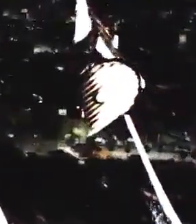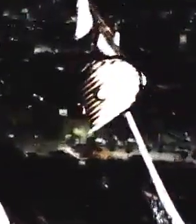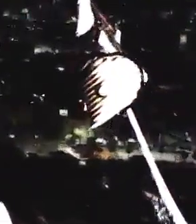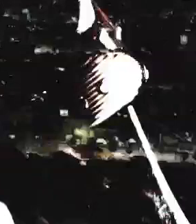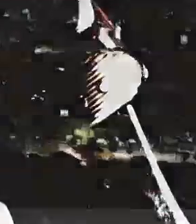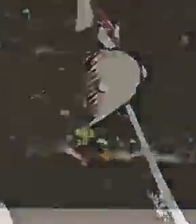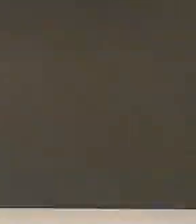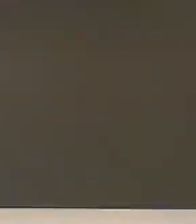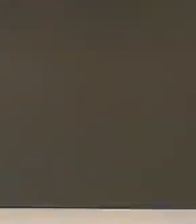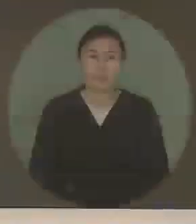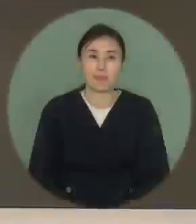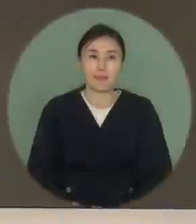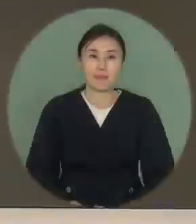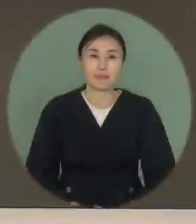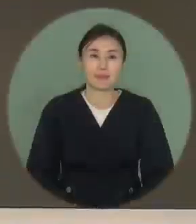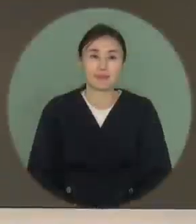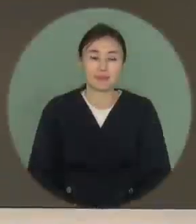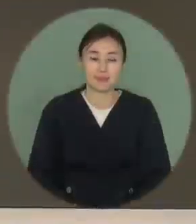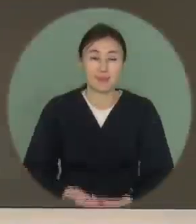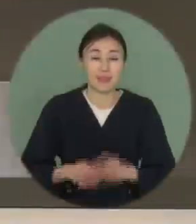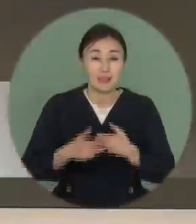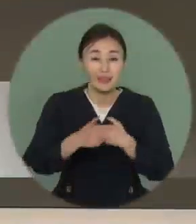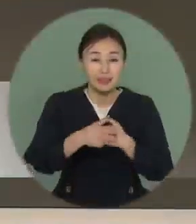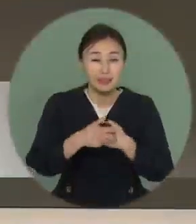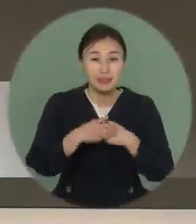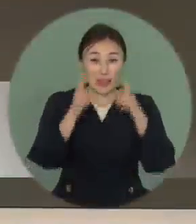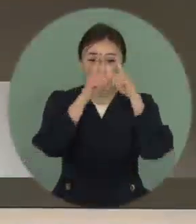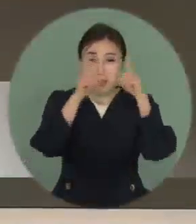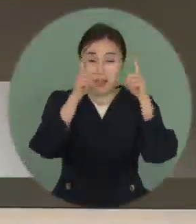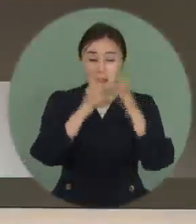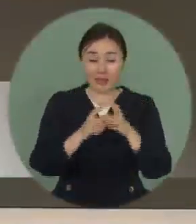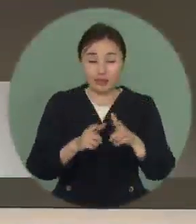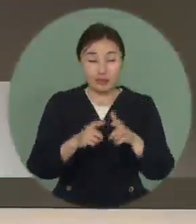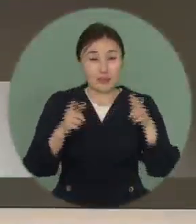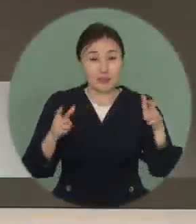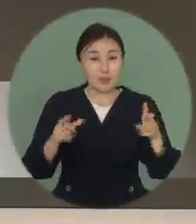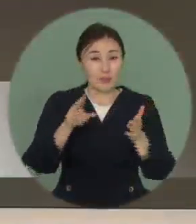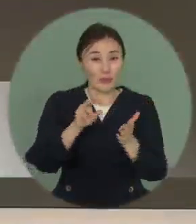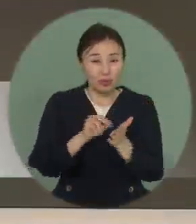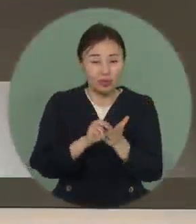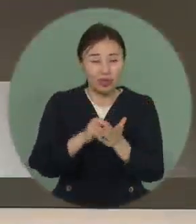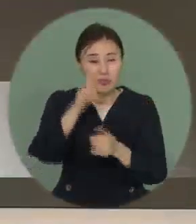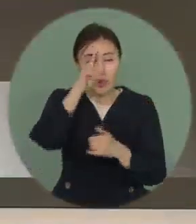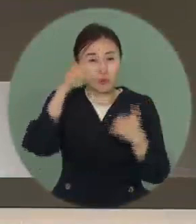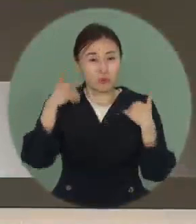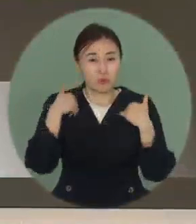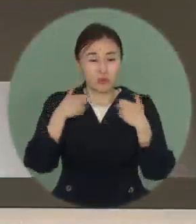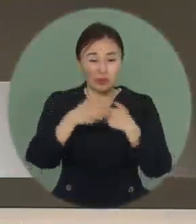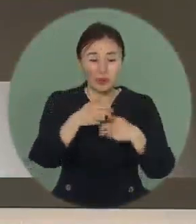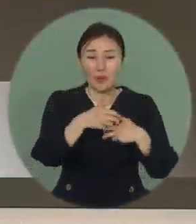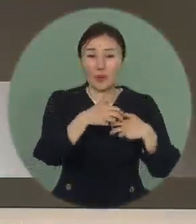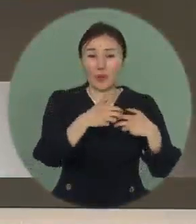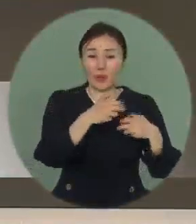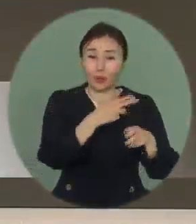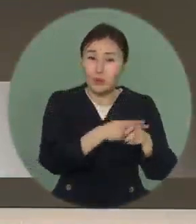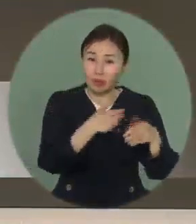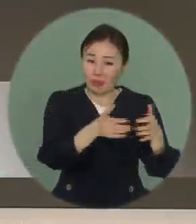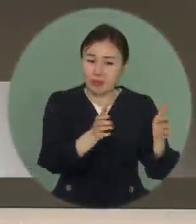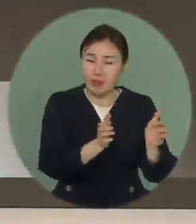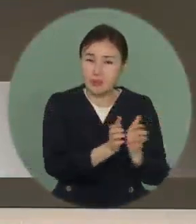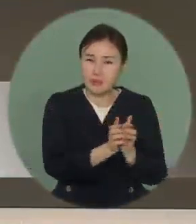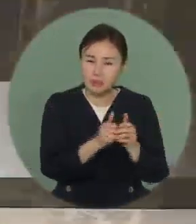김입니다 의대 증원 문제를 둘러싸고 정부와 의료의 강대강 대치가 4주째 이어지고 있는